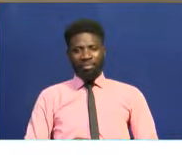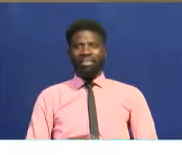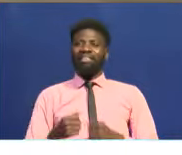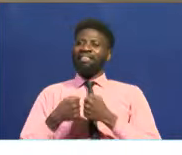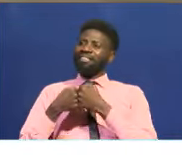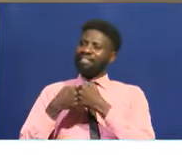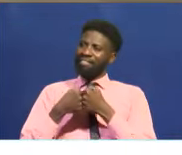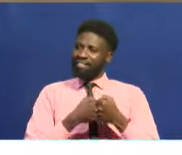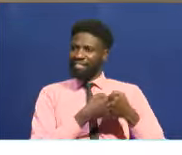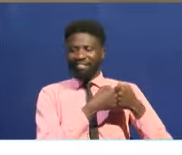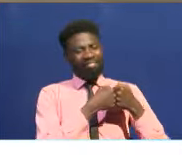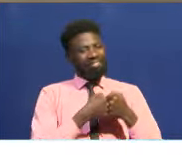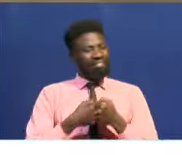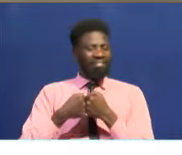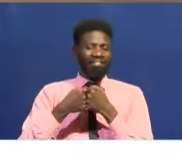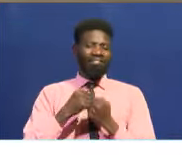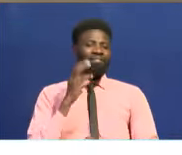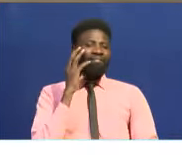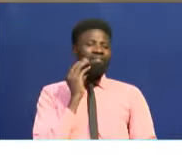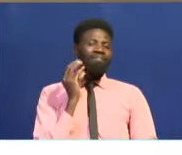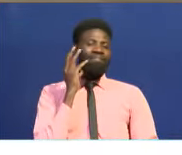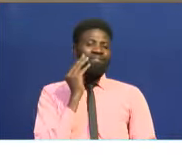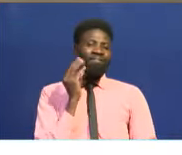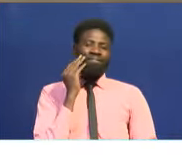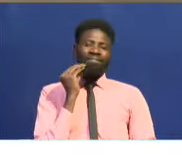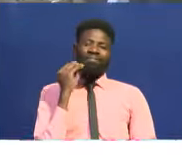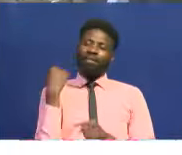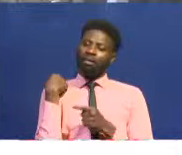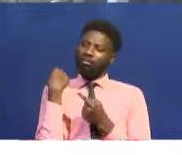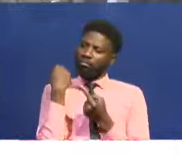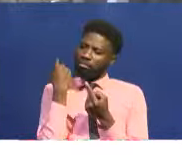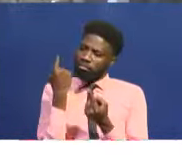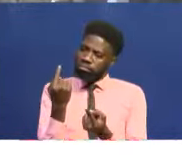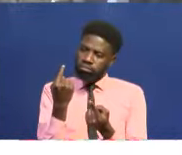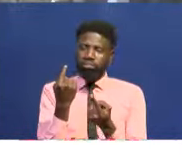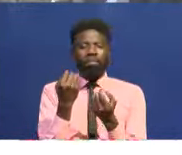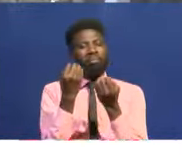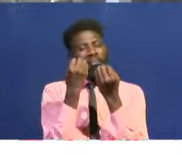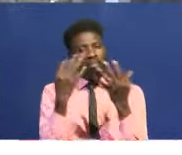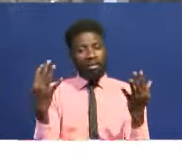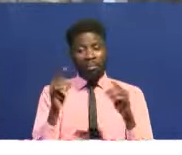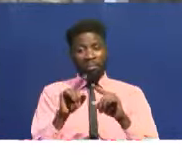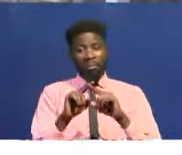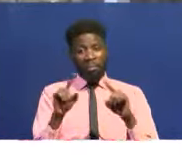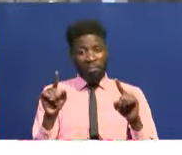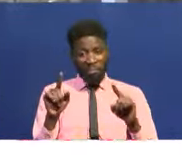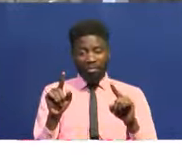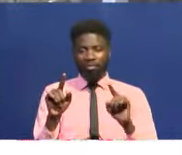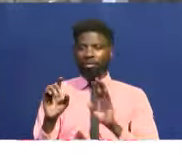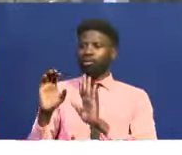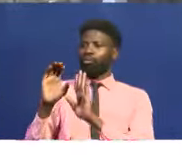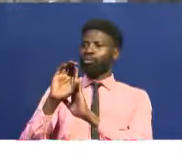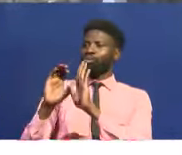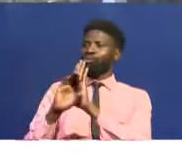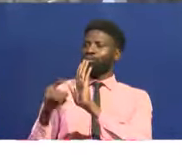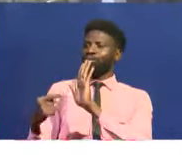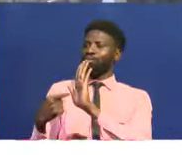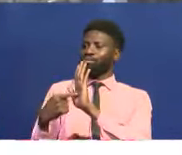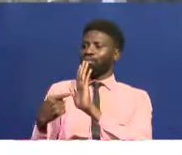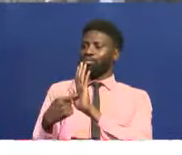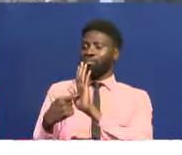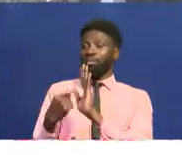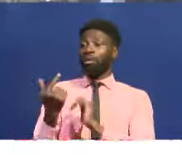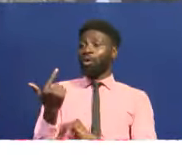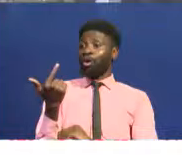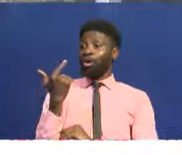lakini kupitia kwa sheria ya kitaifa na kulingana na katiba yetu, tumethibitisha kwamba